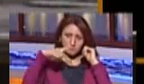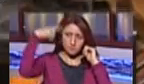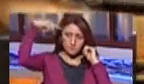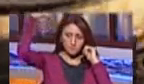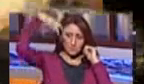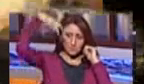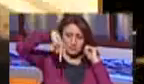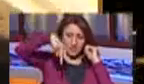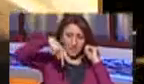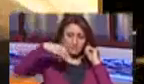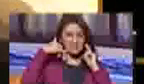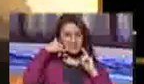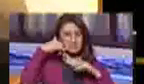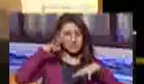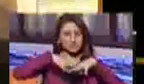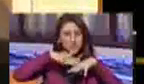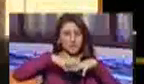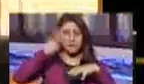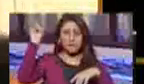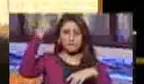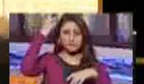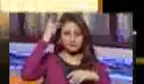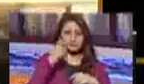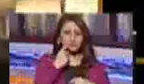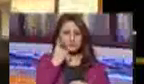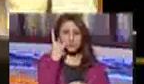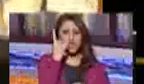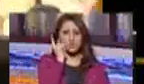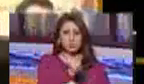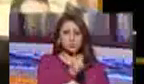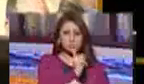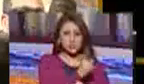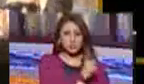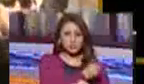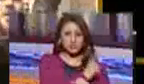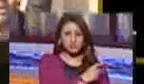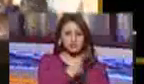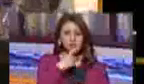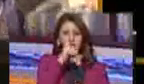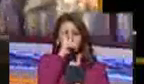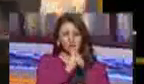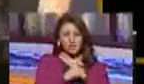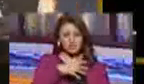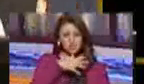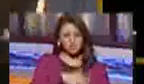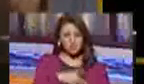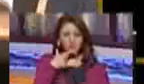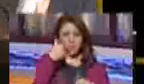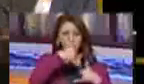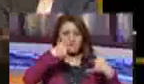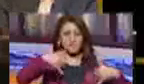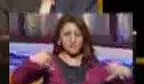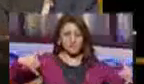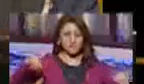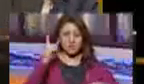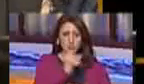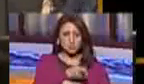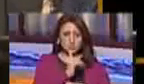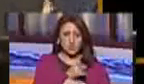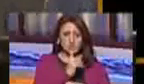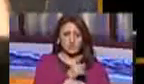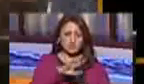من المحكمة. عشرات المدرسين بالتعاقد مع الأزهر الشريف نظموا وقفة أمام المشيخة